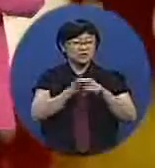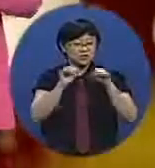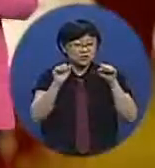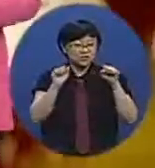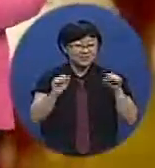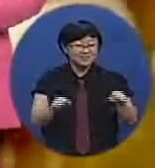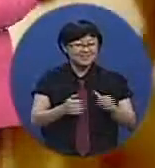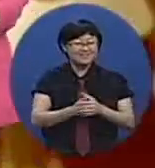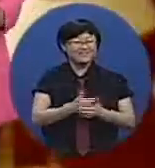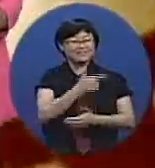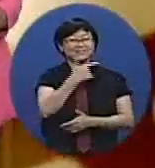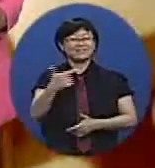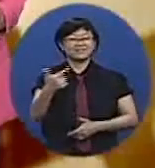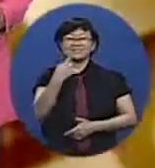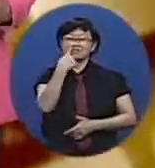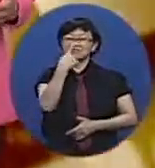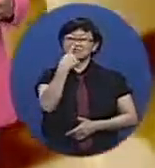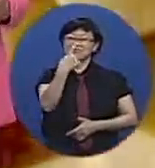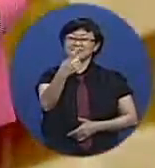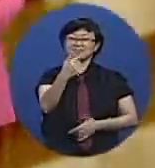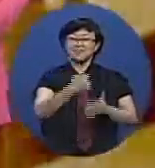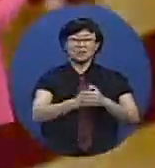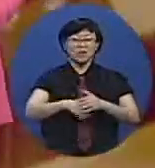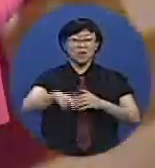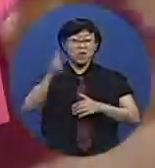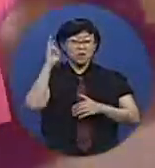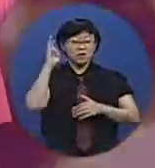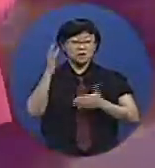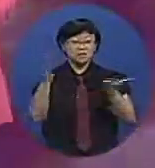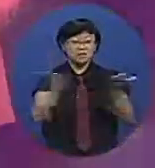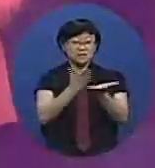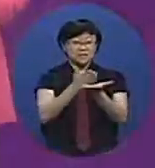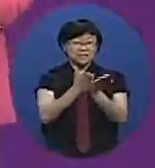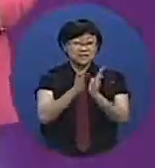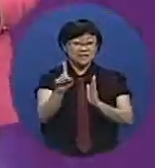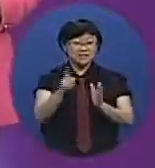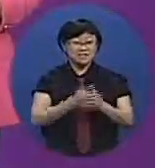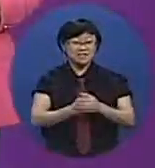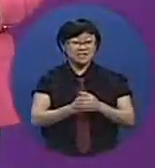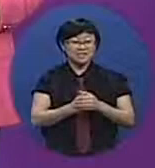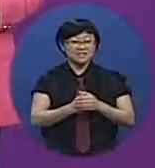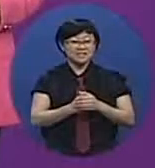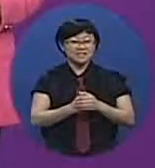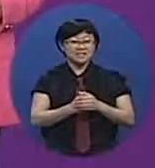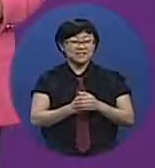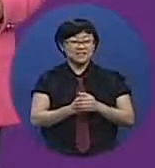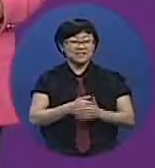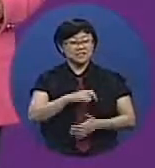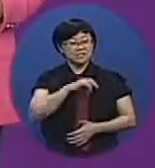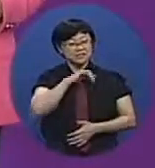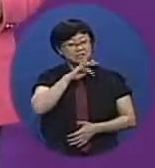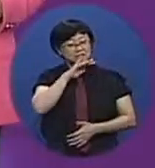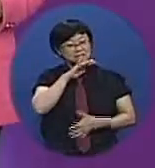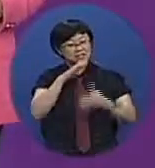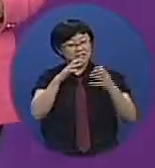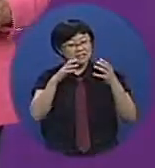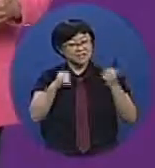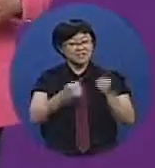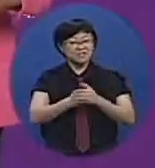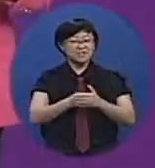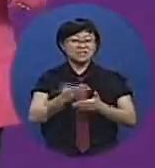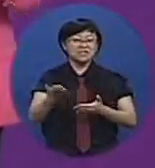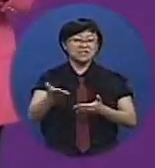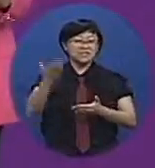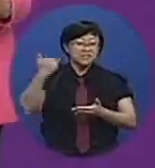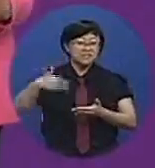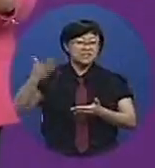이러는 게 아주 너무 멋있으십니다. 네, 감사합니다. 혹시 직업을 물어봐도 될까요? 체육 선생님. 뭐 나이가 있으니까 이제 다 모든 일 다. 아